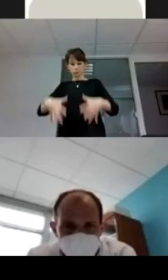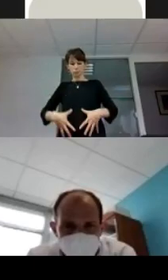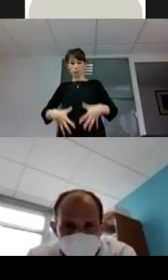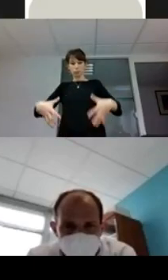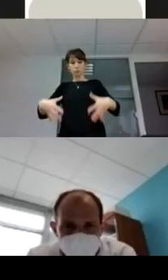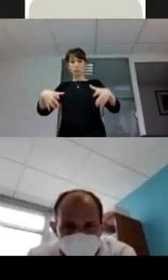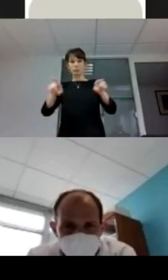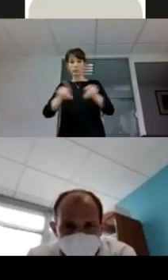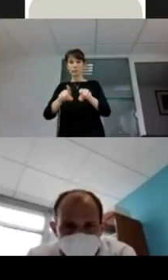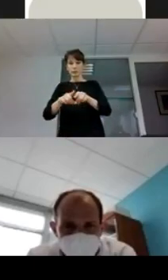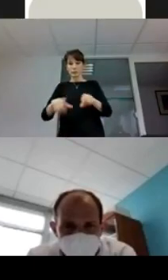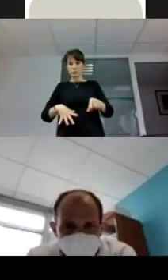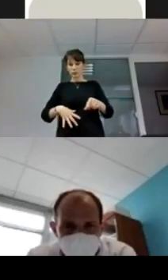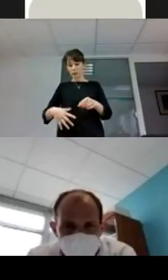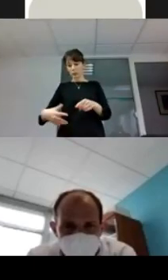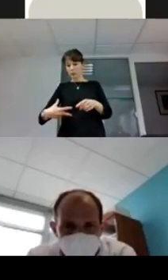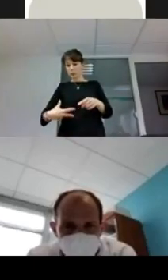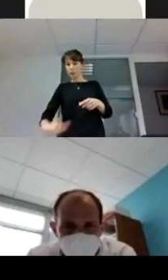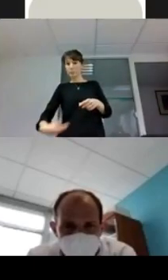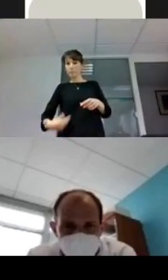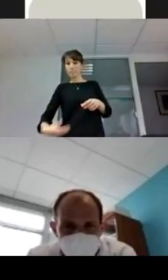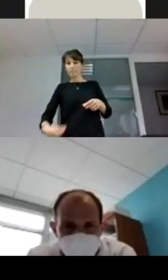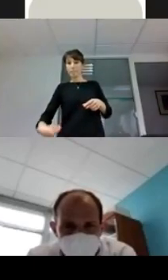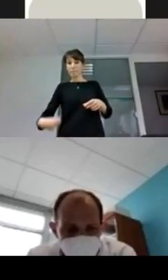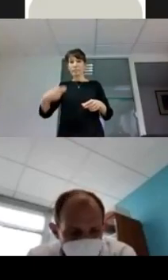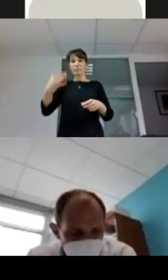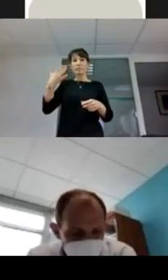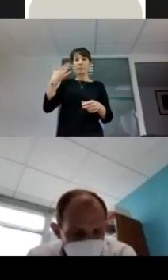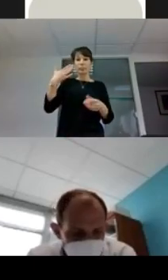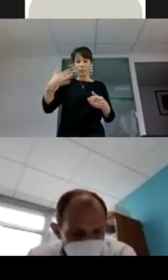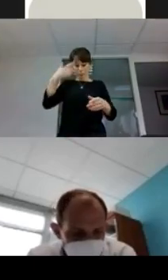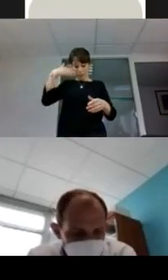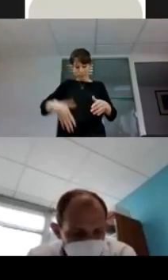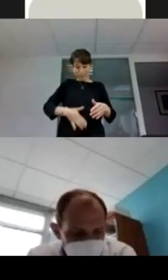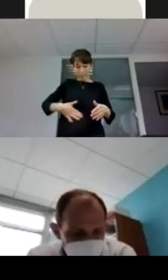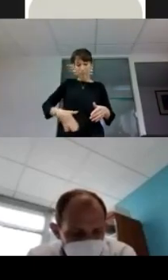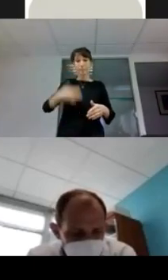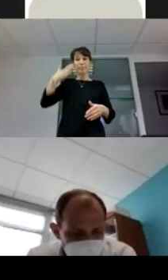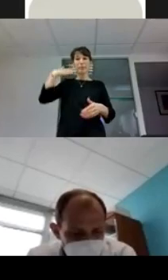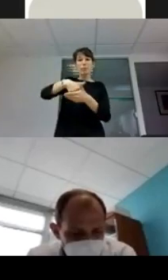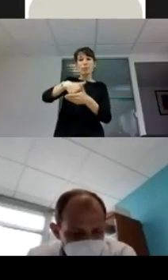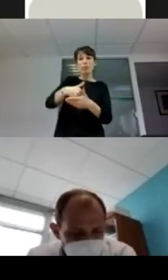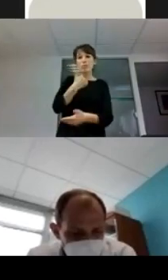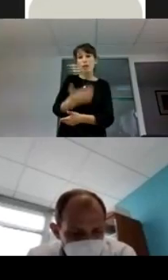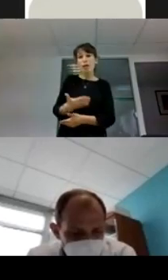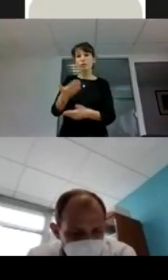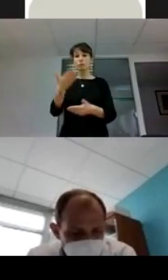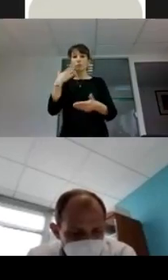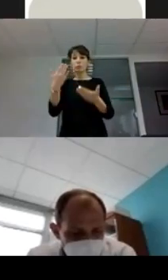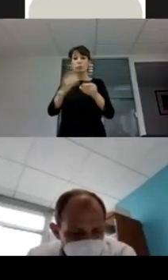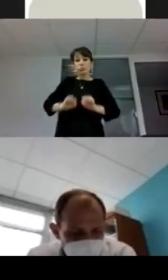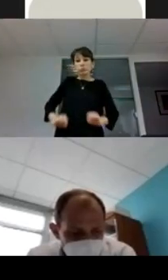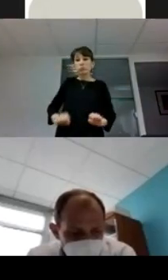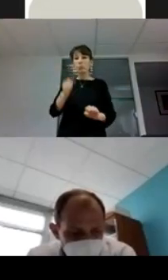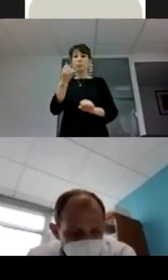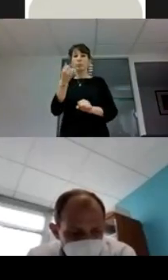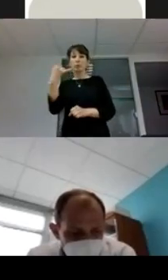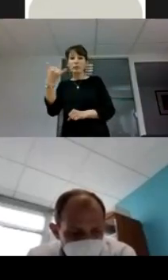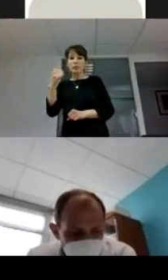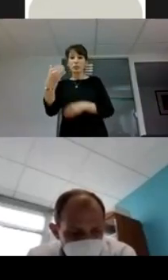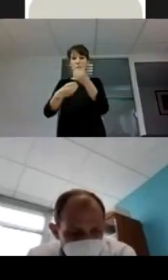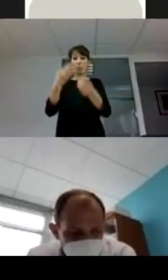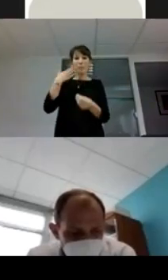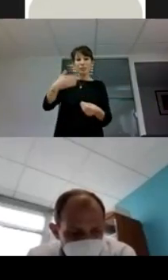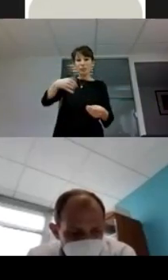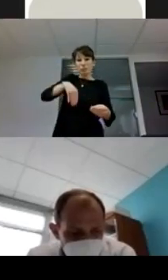carbonique pour le meilleur confort. Il existe une pompe de lavage et un tuyau d'aspiration pour nettoyer si la préparation n'est pas